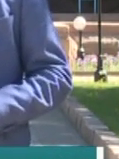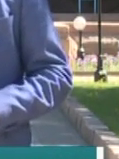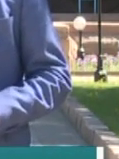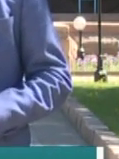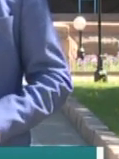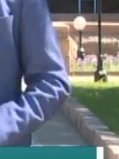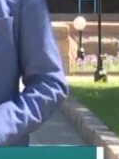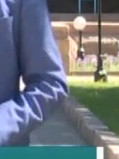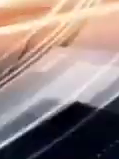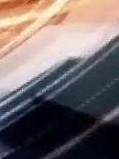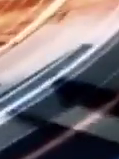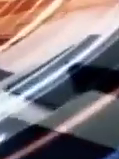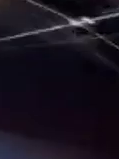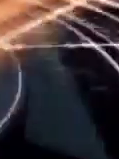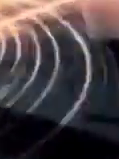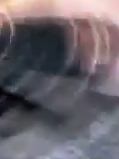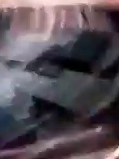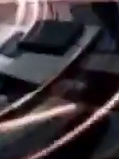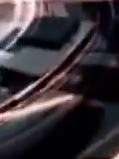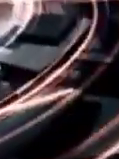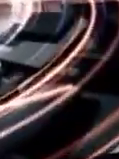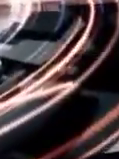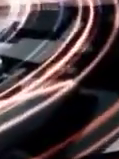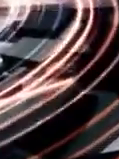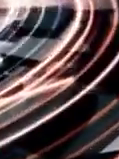логистикасын арттыруды тапсырды.